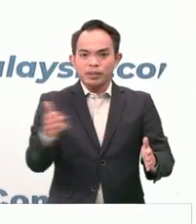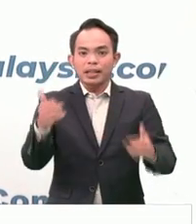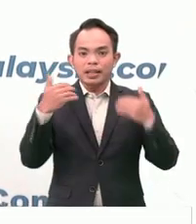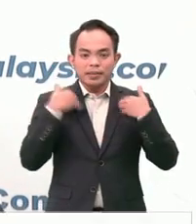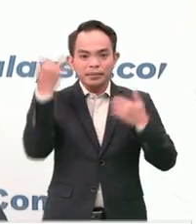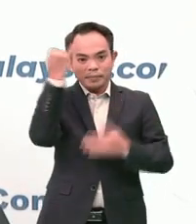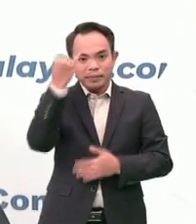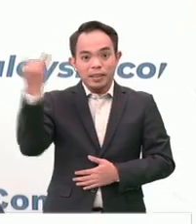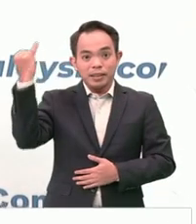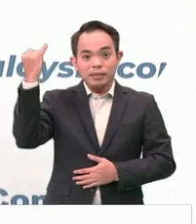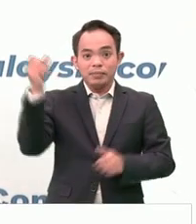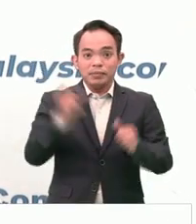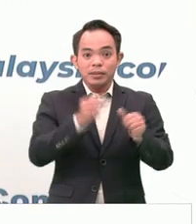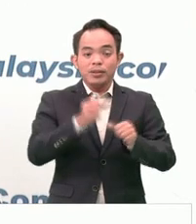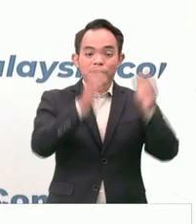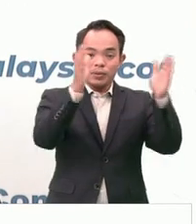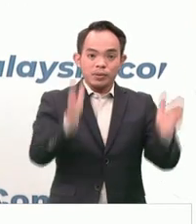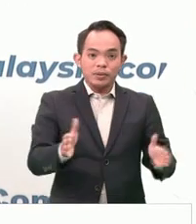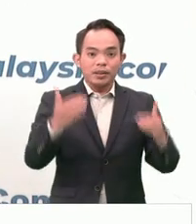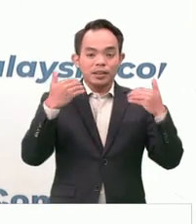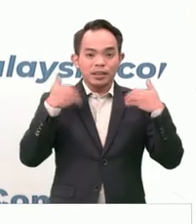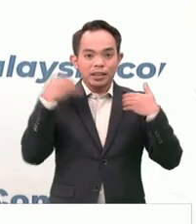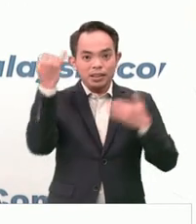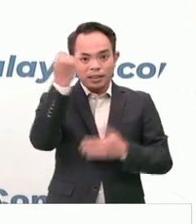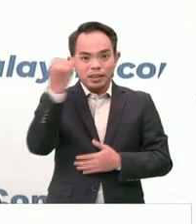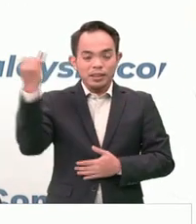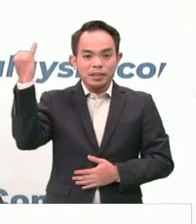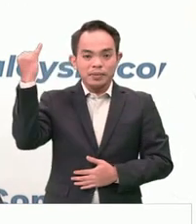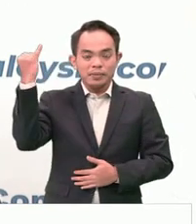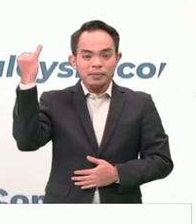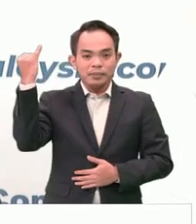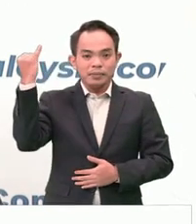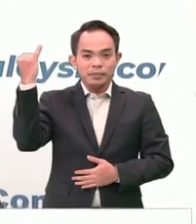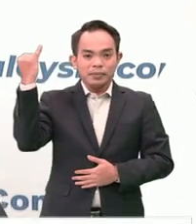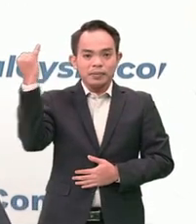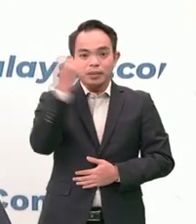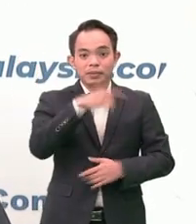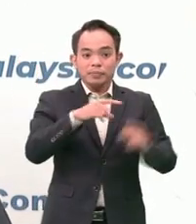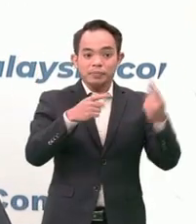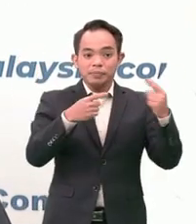He has every right to regard everybody as irrelevant.